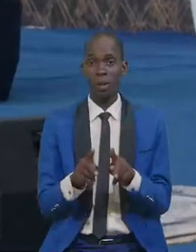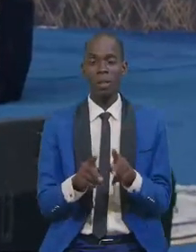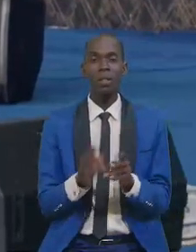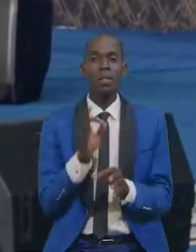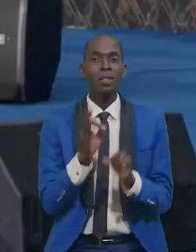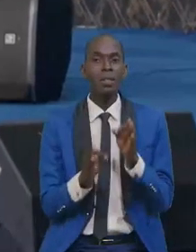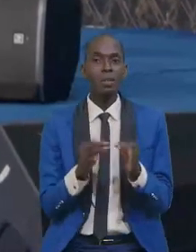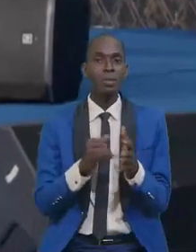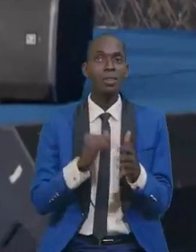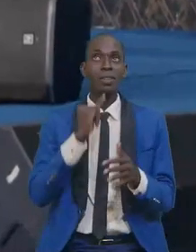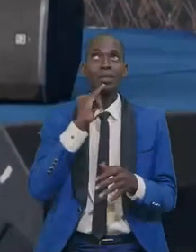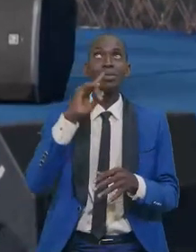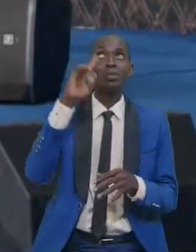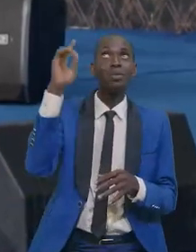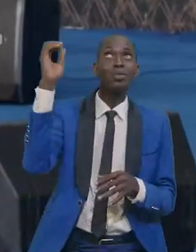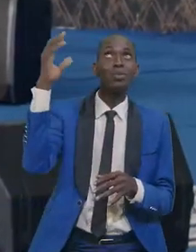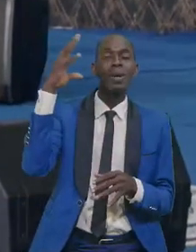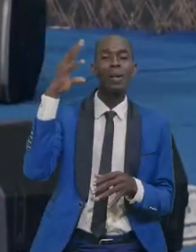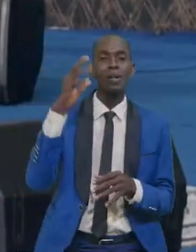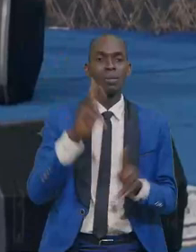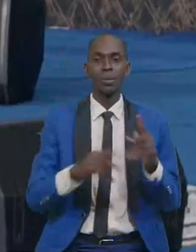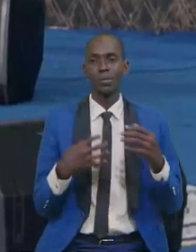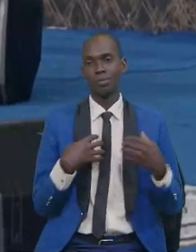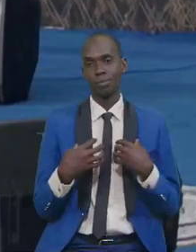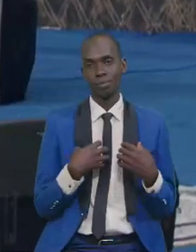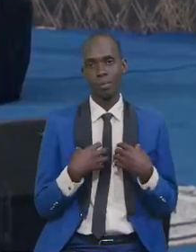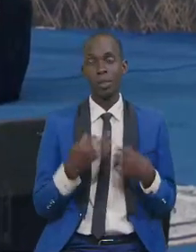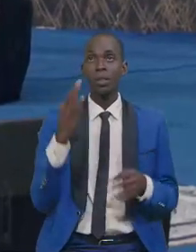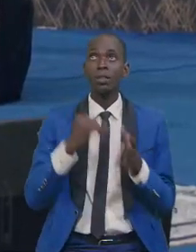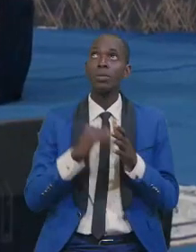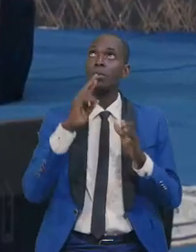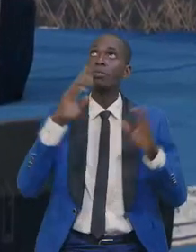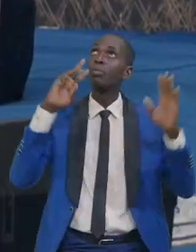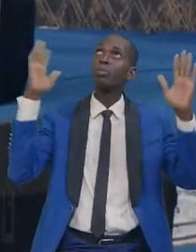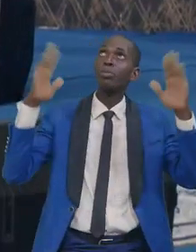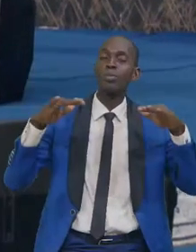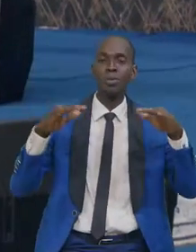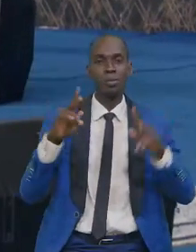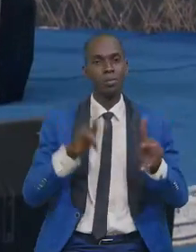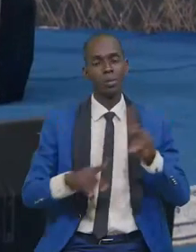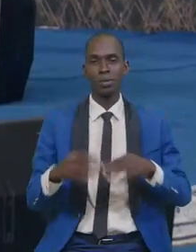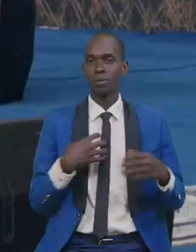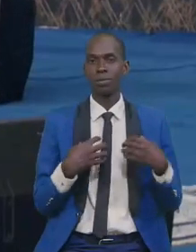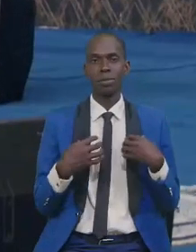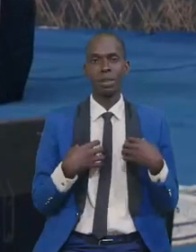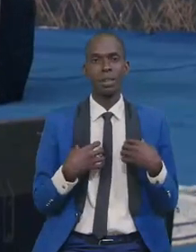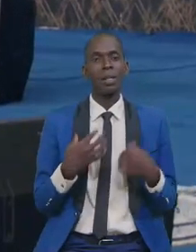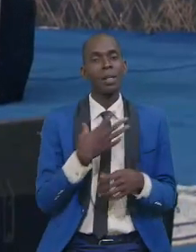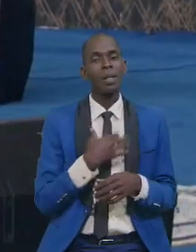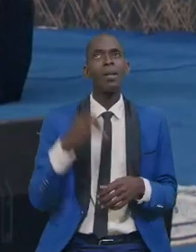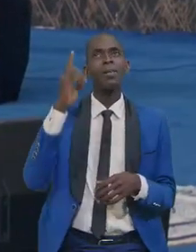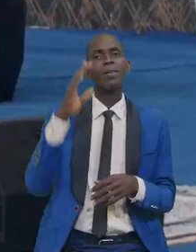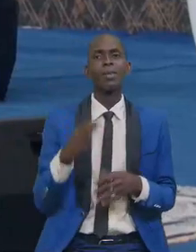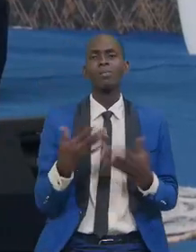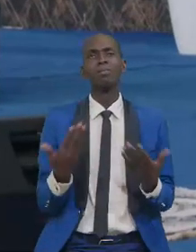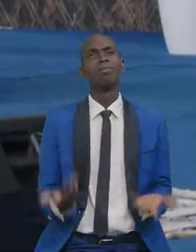aux gens. S'il y a le soleil, ils se plaignent. S'il pleut, ils se plaignent. Et